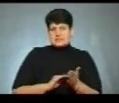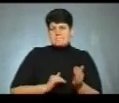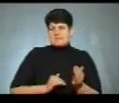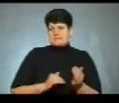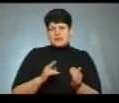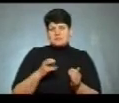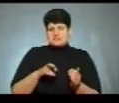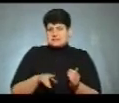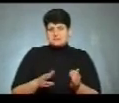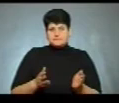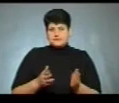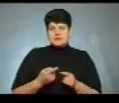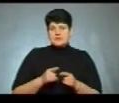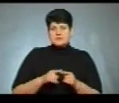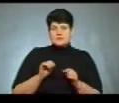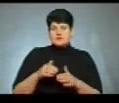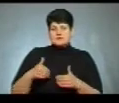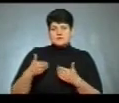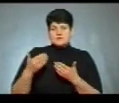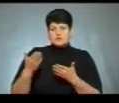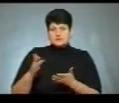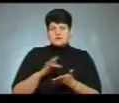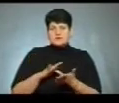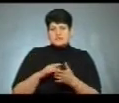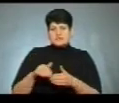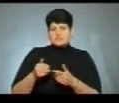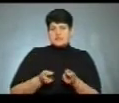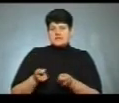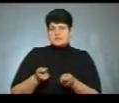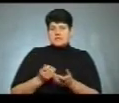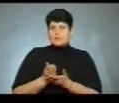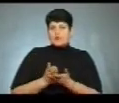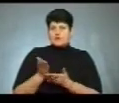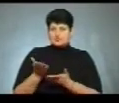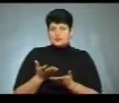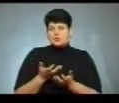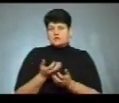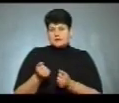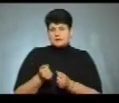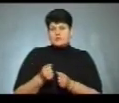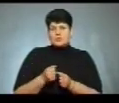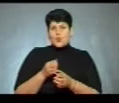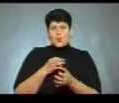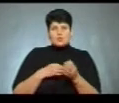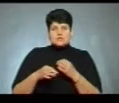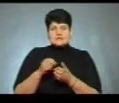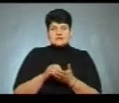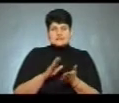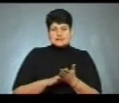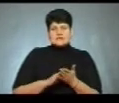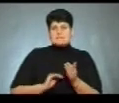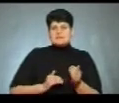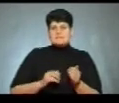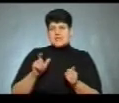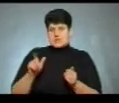підприємцем. Це, відповідно, можна звернутися до центрів надання адміністративних послуг, де отримати повністю консультації щодо реєстрації як